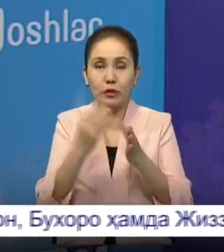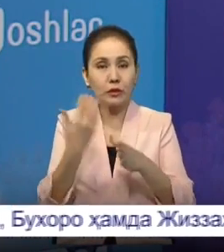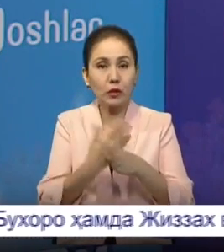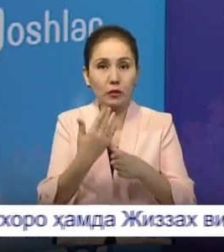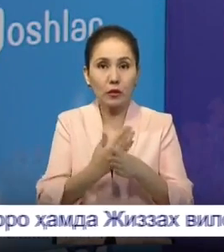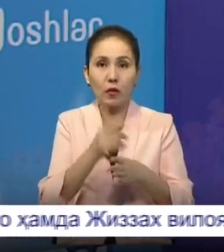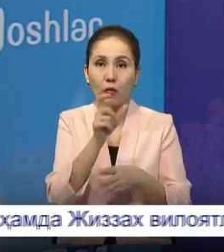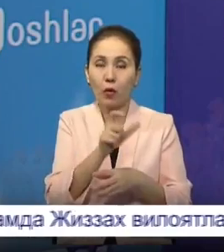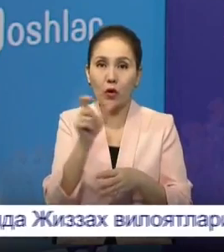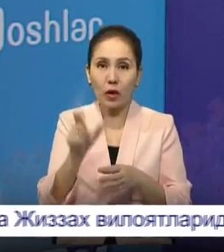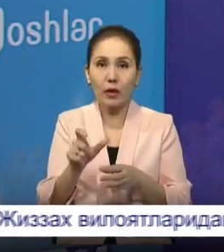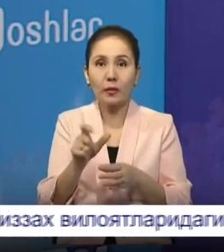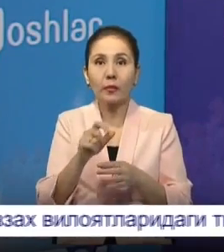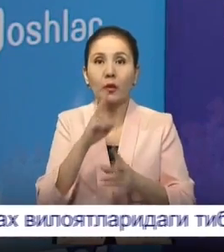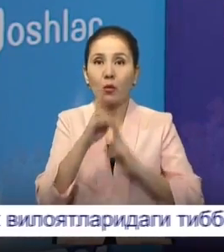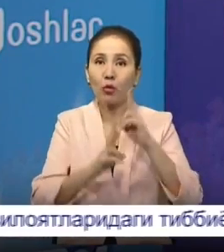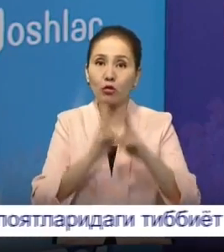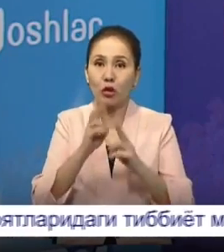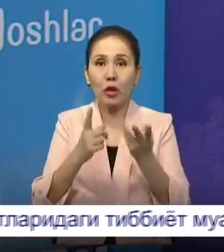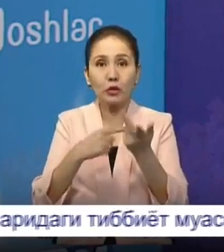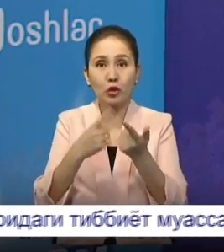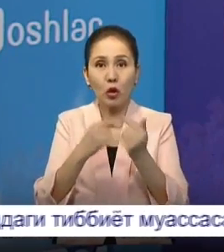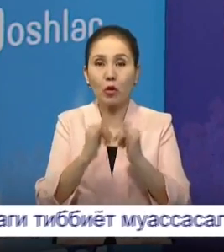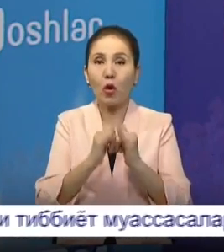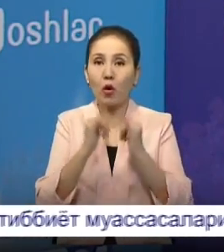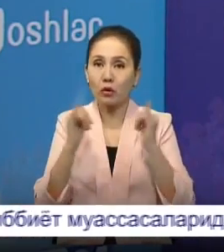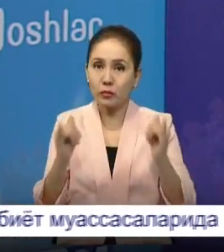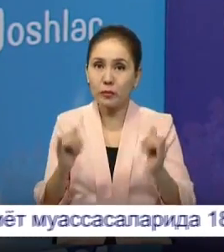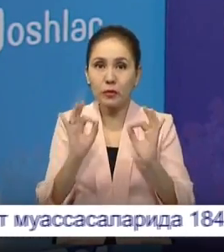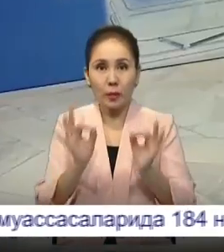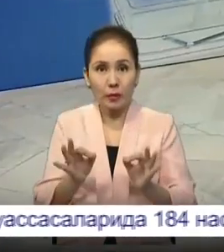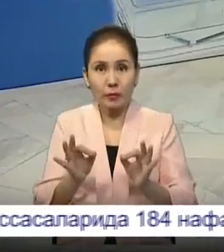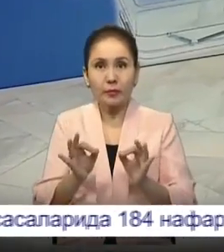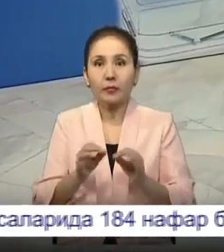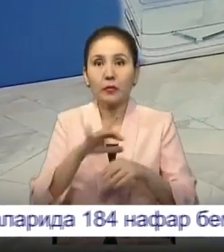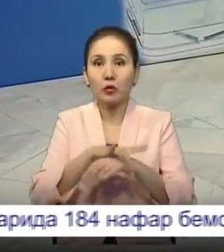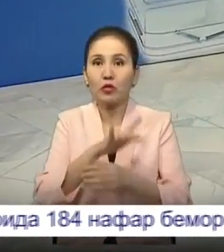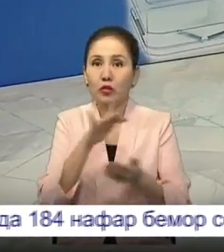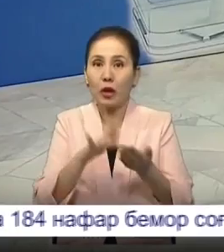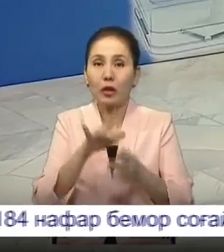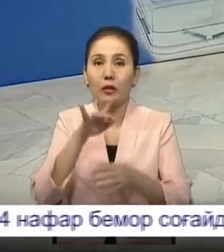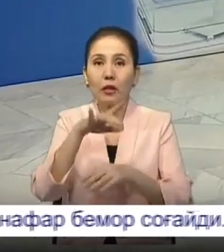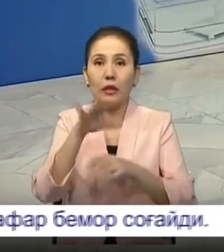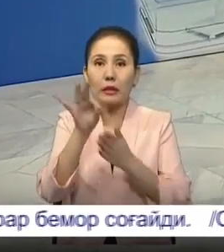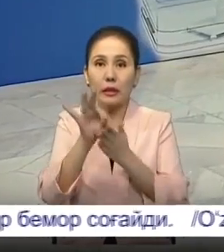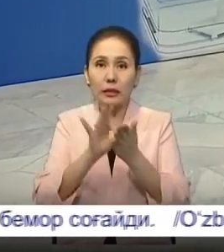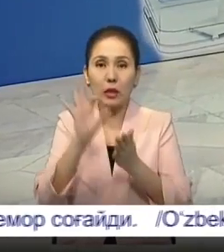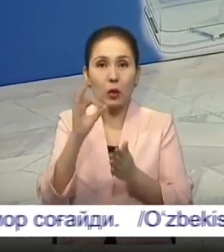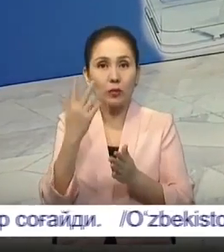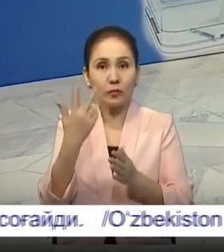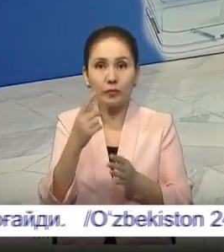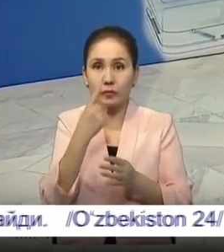xizmatiga fuqarolarning murojaatlari soni ortib borishi tabiiy. Toshkent shahridagi tez tibbiy yordam stansiyasi